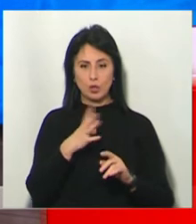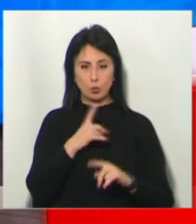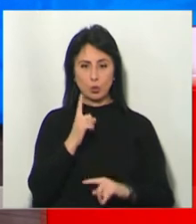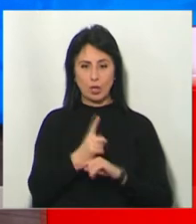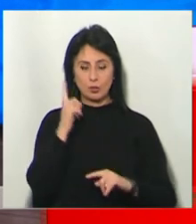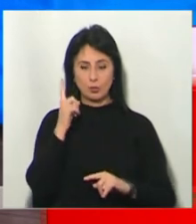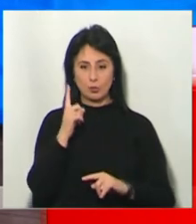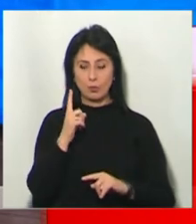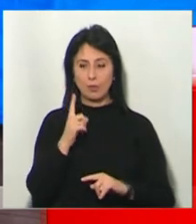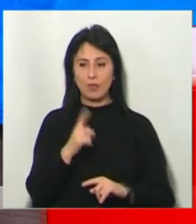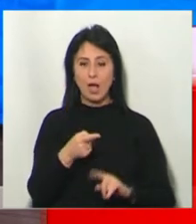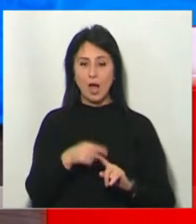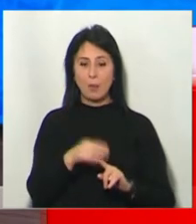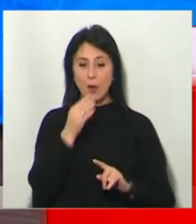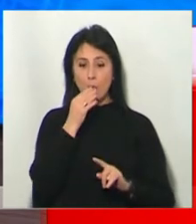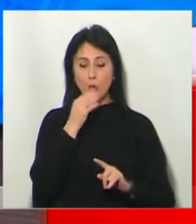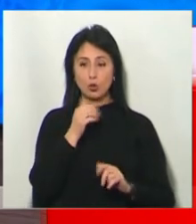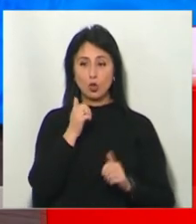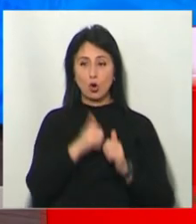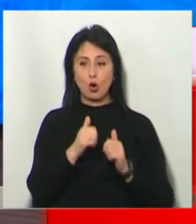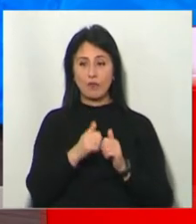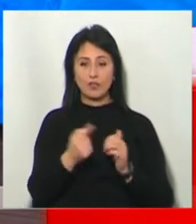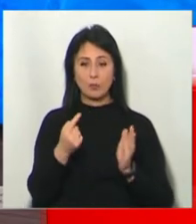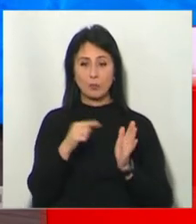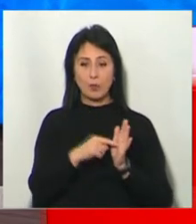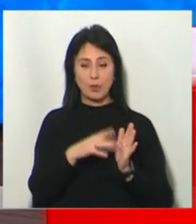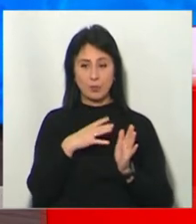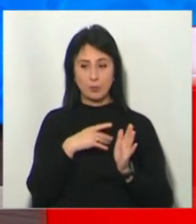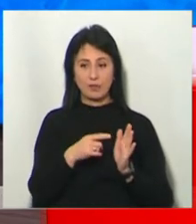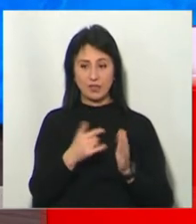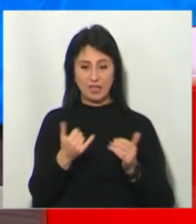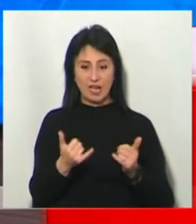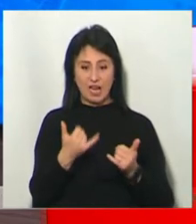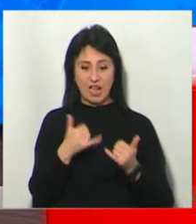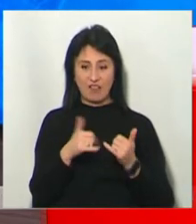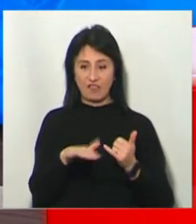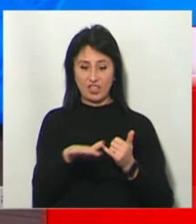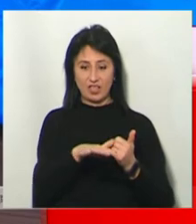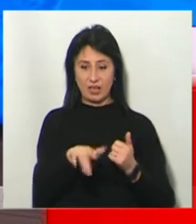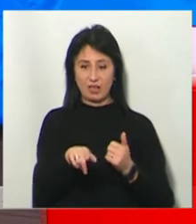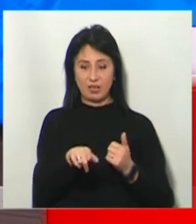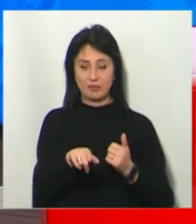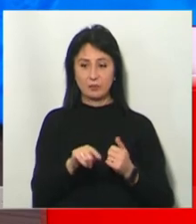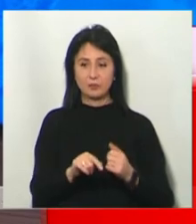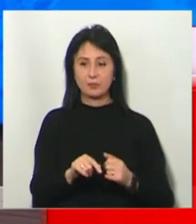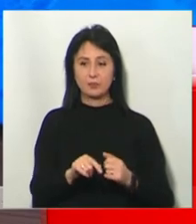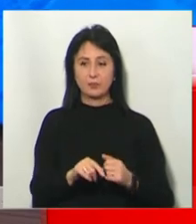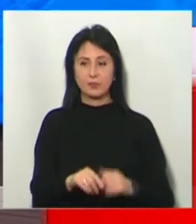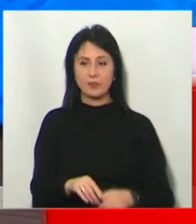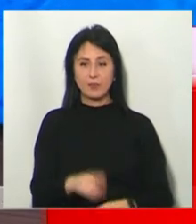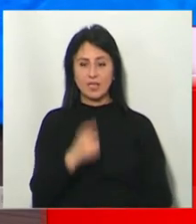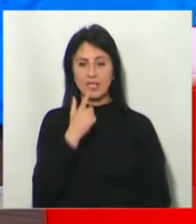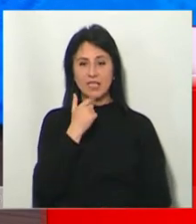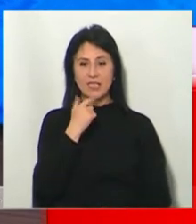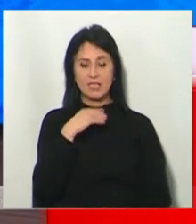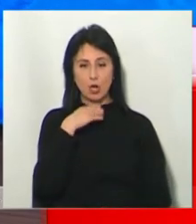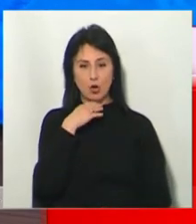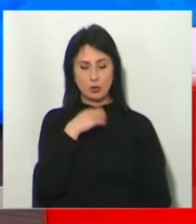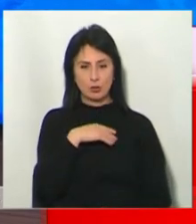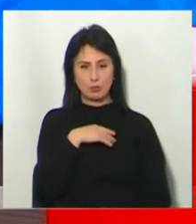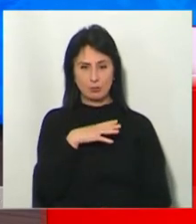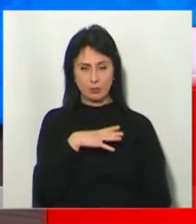იყოს აკრძალული. Და ამ პროდუქტებში ყოველთვის ხვდებოდა ახლა ყვითელ ზონაში განთავსებული წითელი